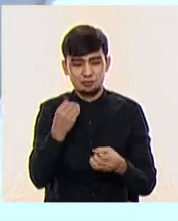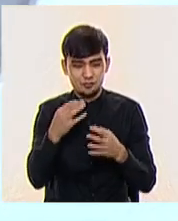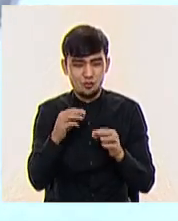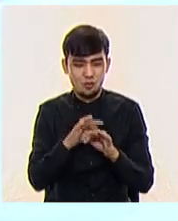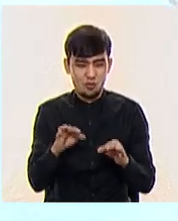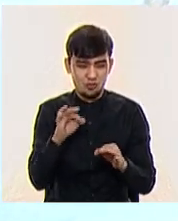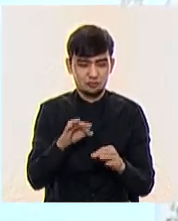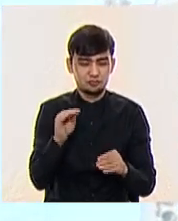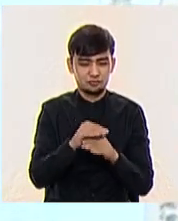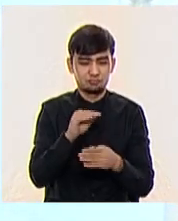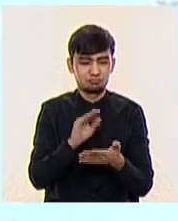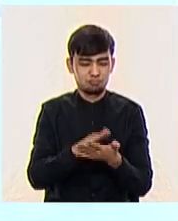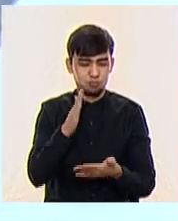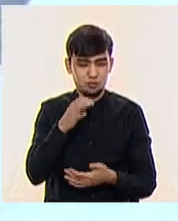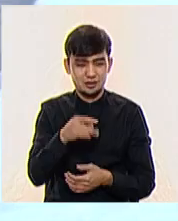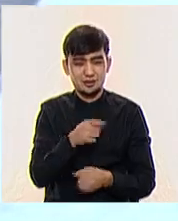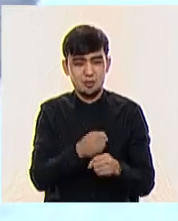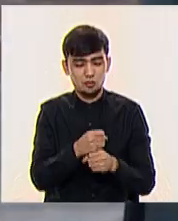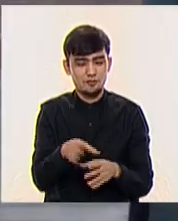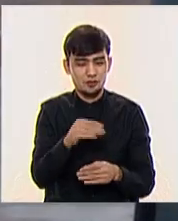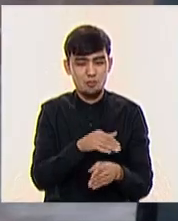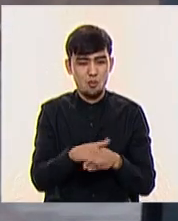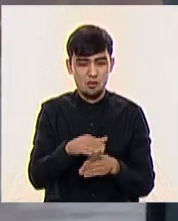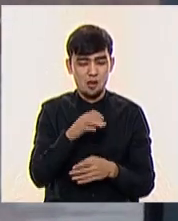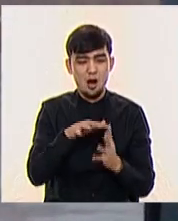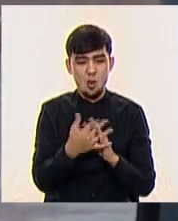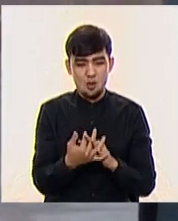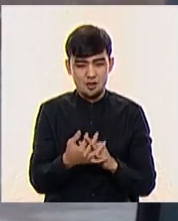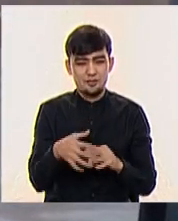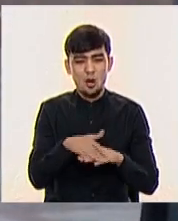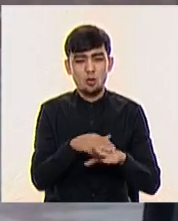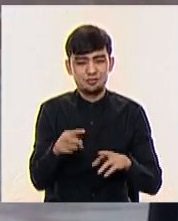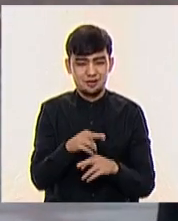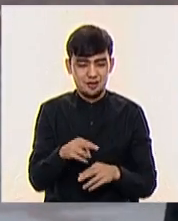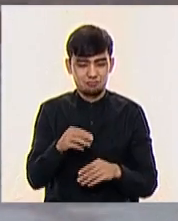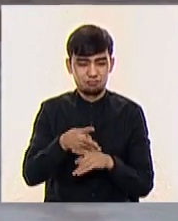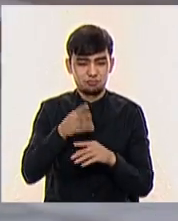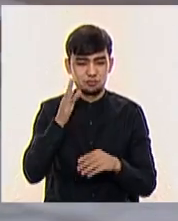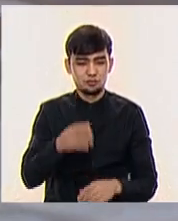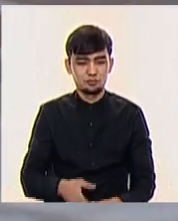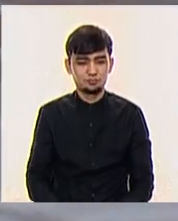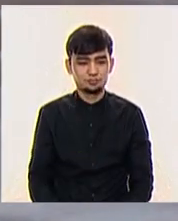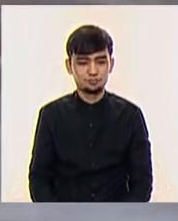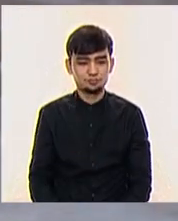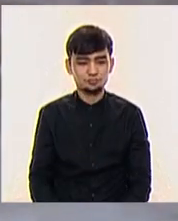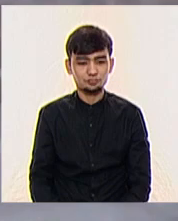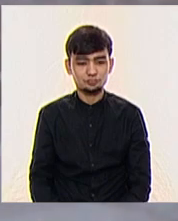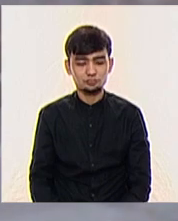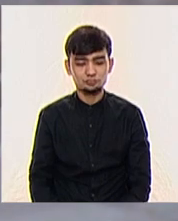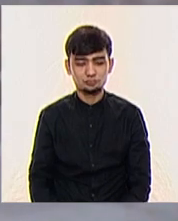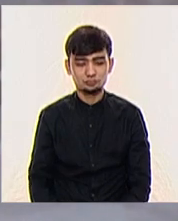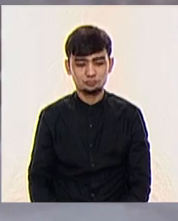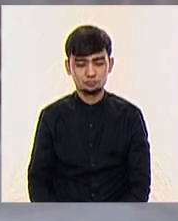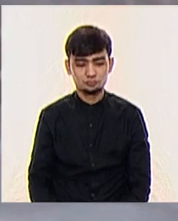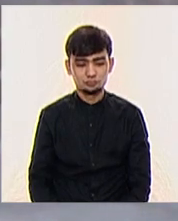да жалғасады дейді. Айтуларынша, бұл жұмыстардың барлығы ауыл халқының қауіпсіздігі үшін жасалып жатыр. Нұрболат Жаңабекұлы, Дәулетбай